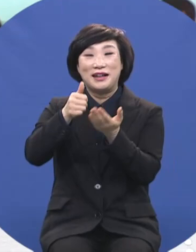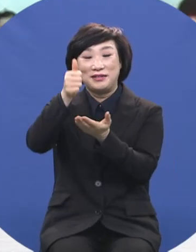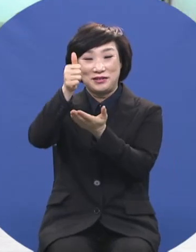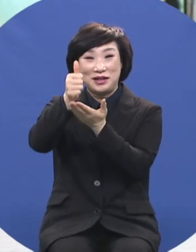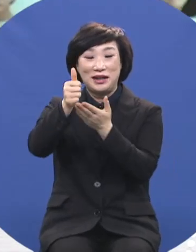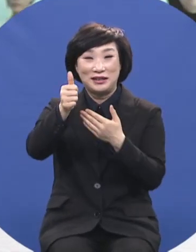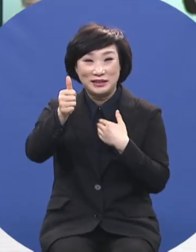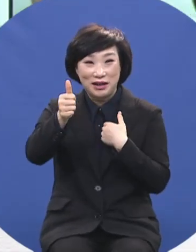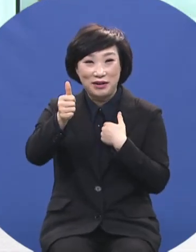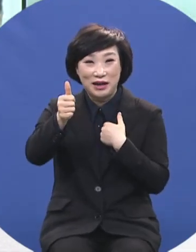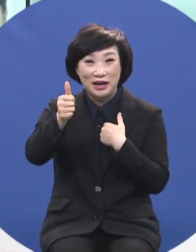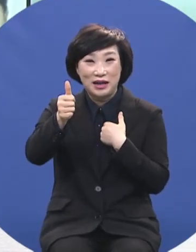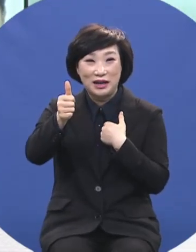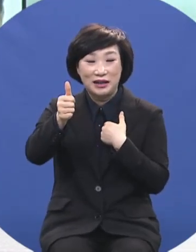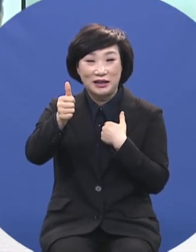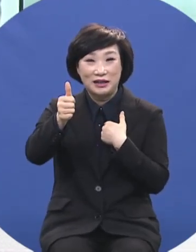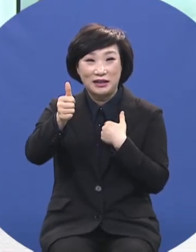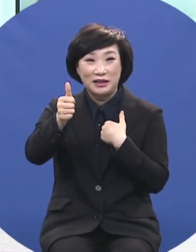하나님과